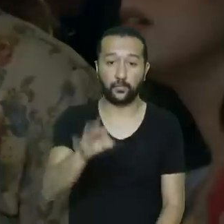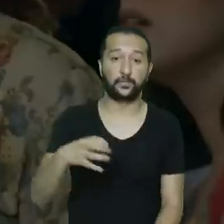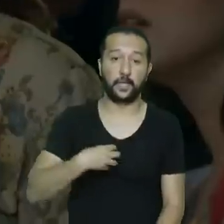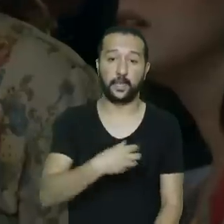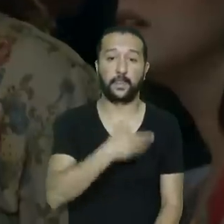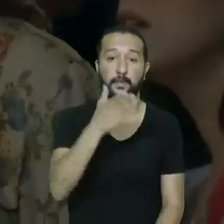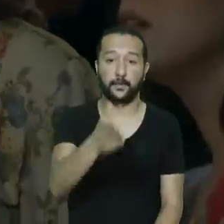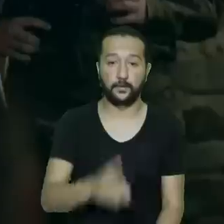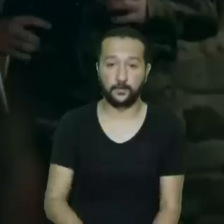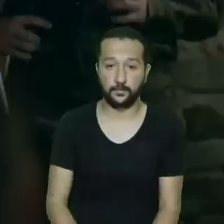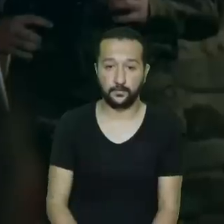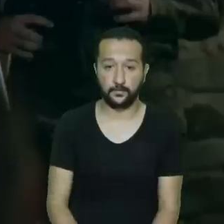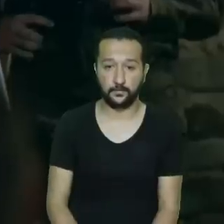anne.